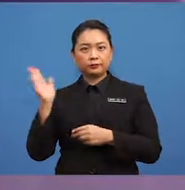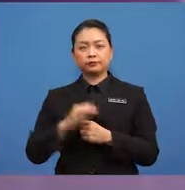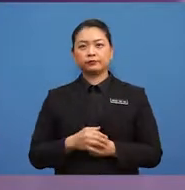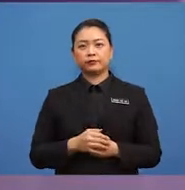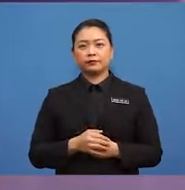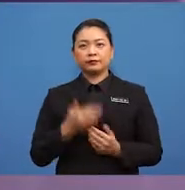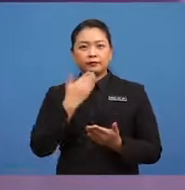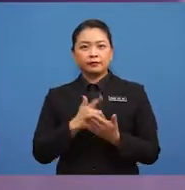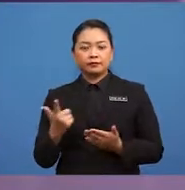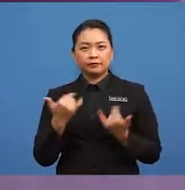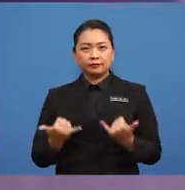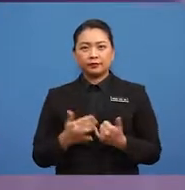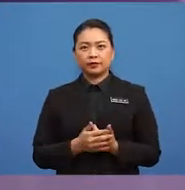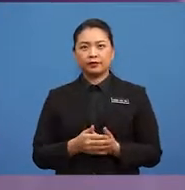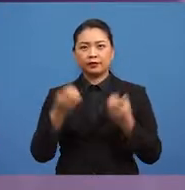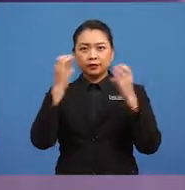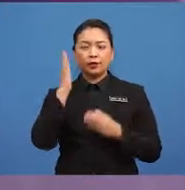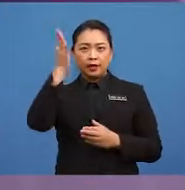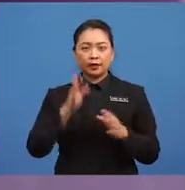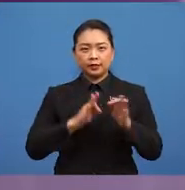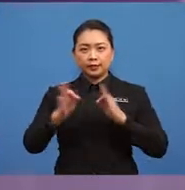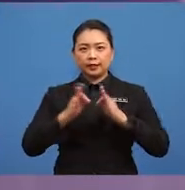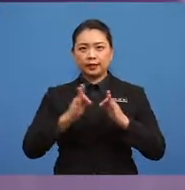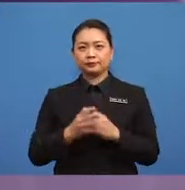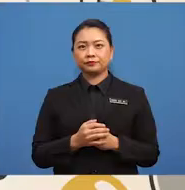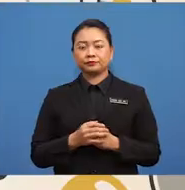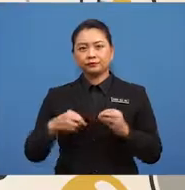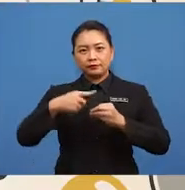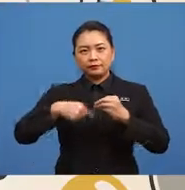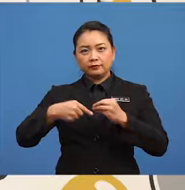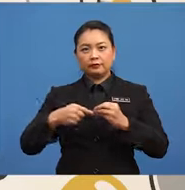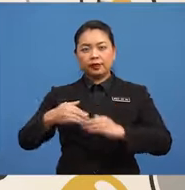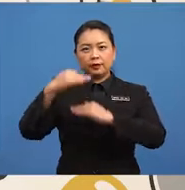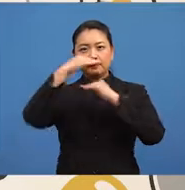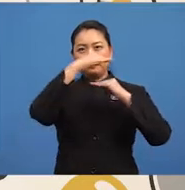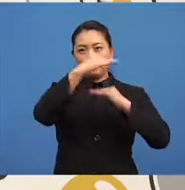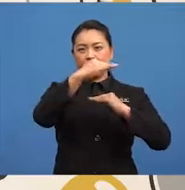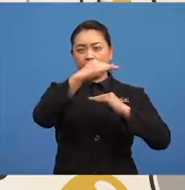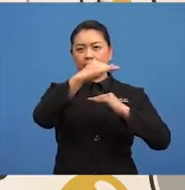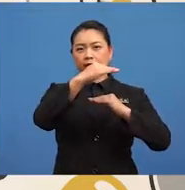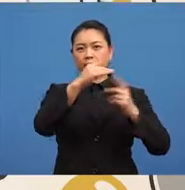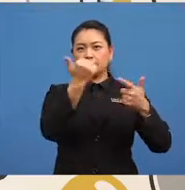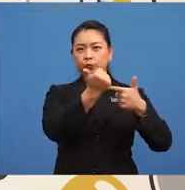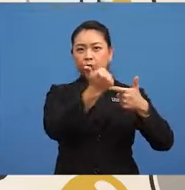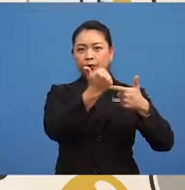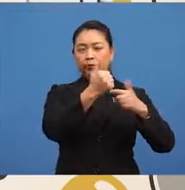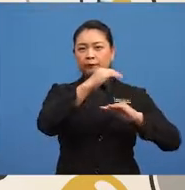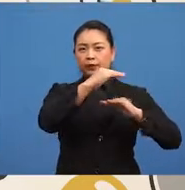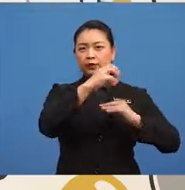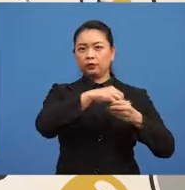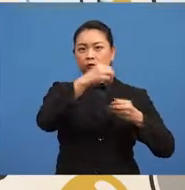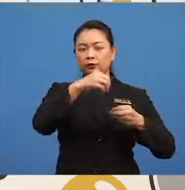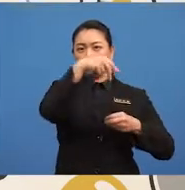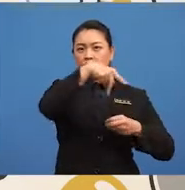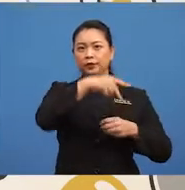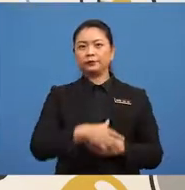Baiklah, sekarang cikgu akan terangkan tentang peringkat kedua, iaitu peringkat